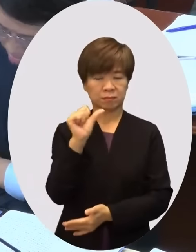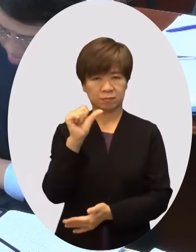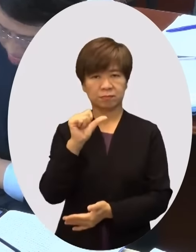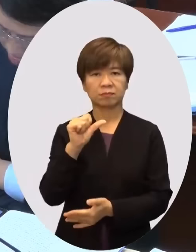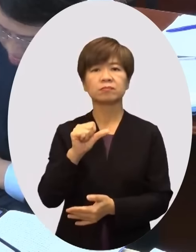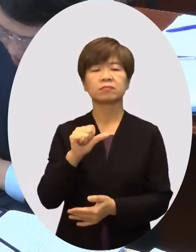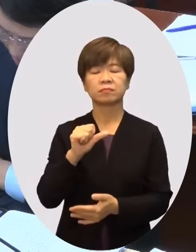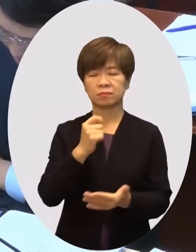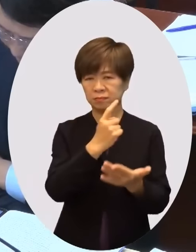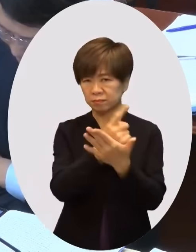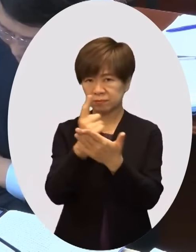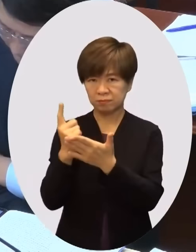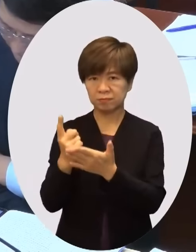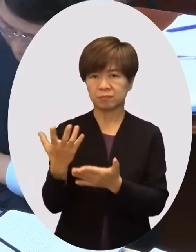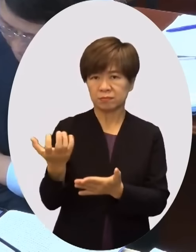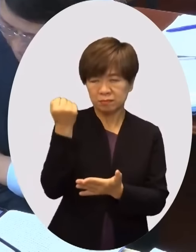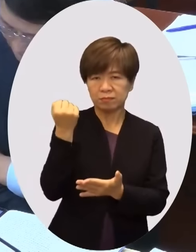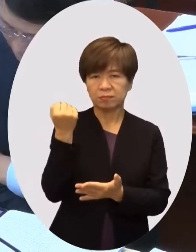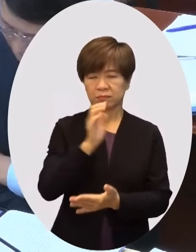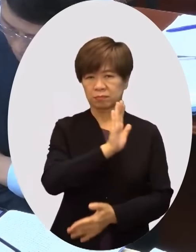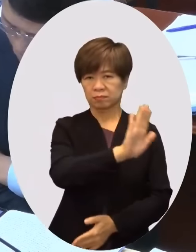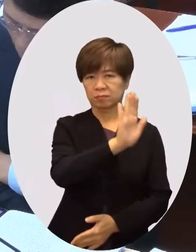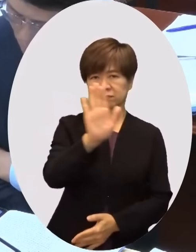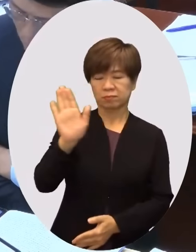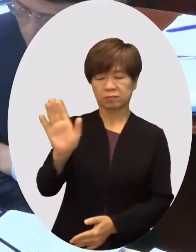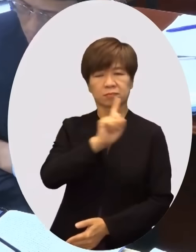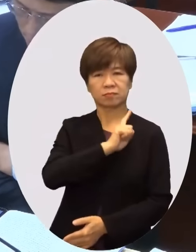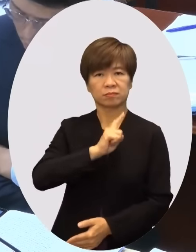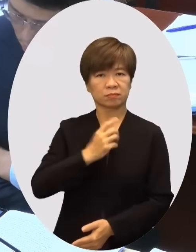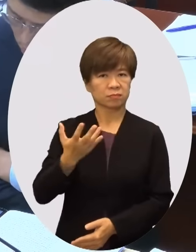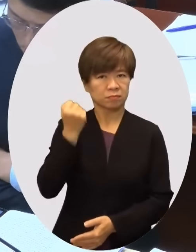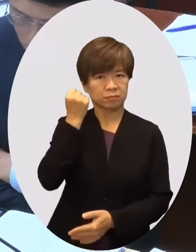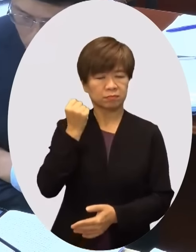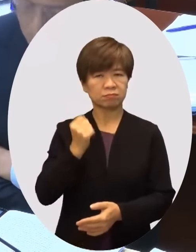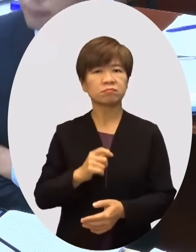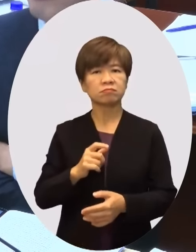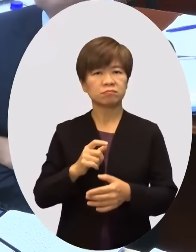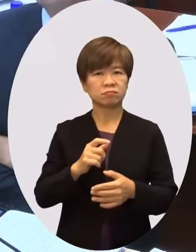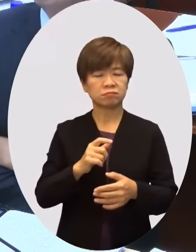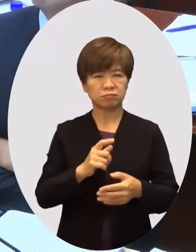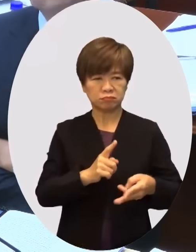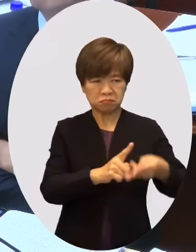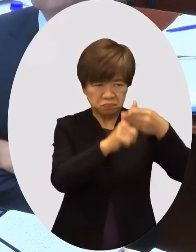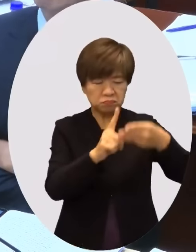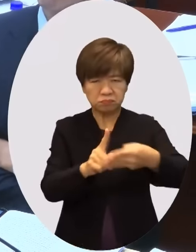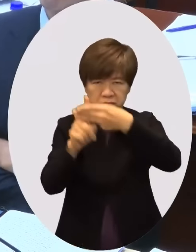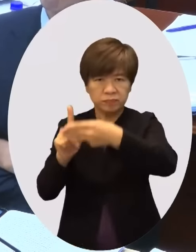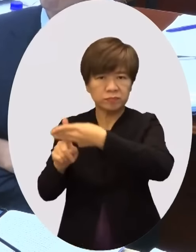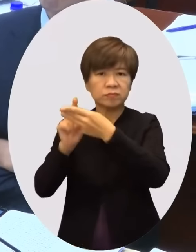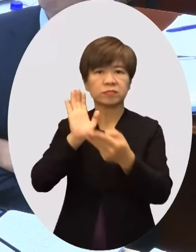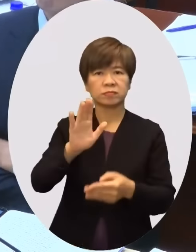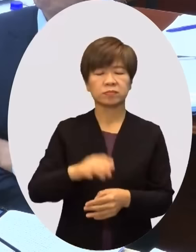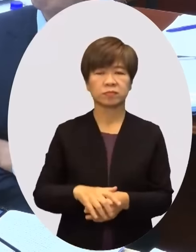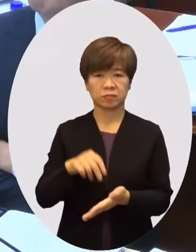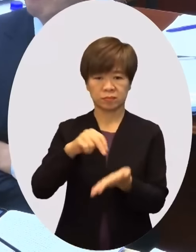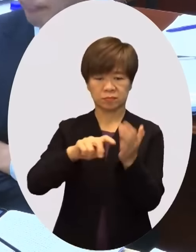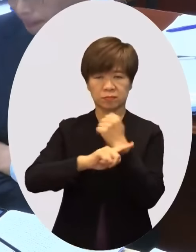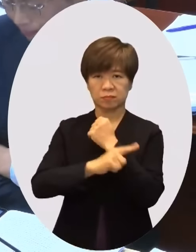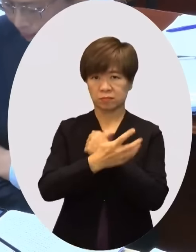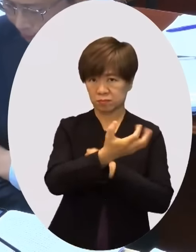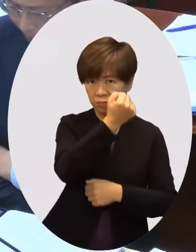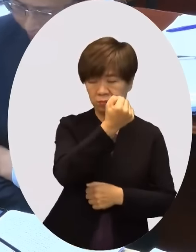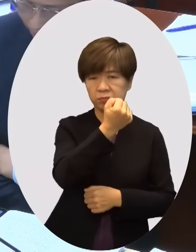下哈，每个权力它都有它自己的权力的核心啊。那么就立法权的部分，当